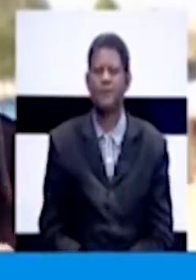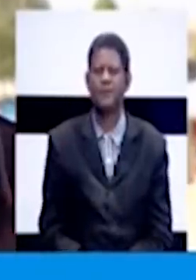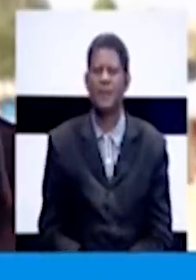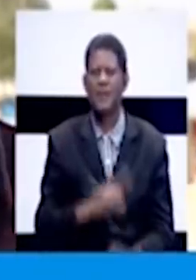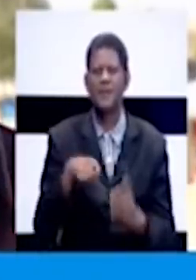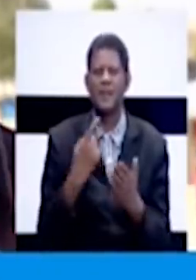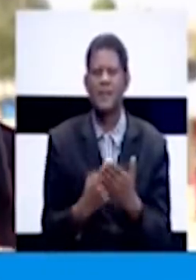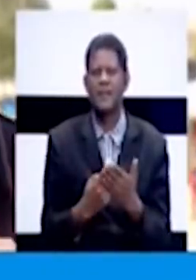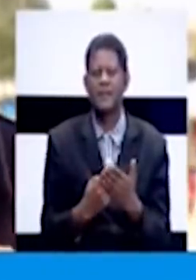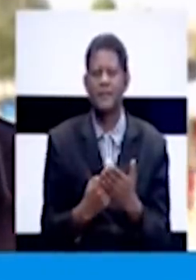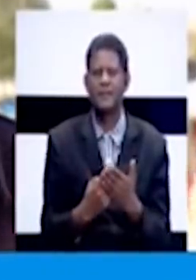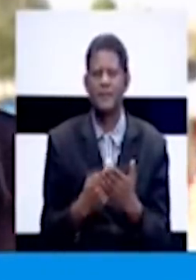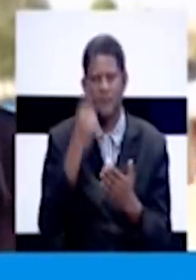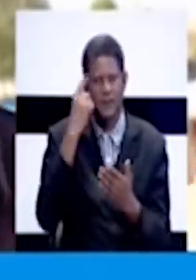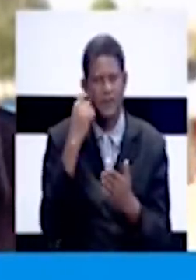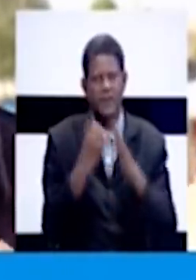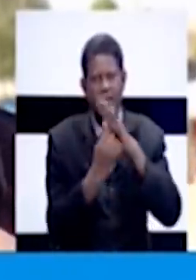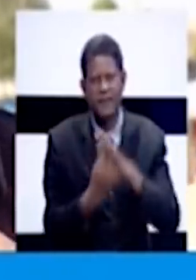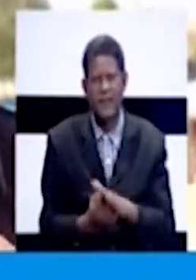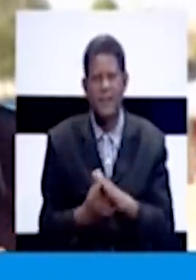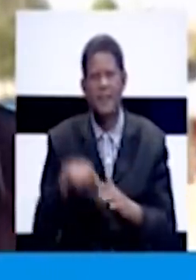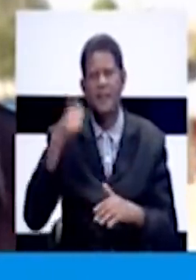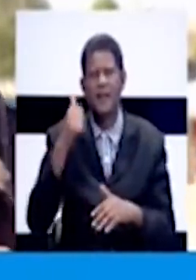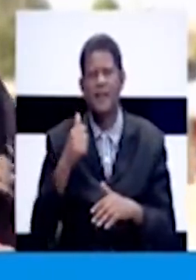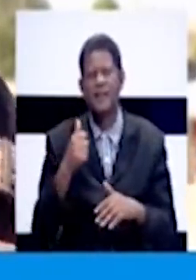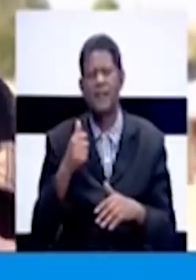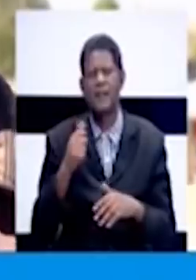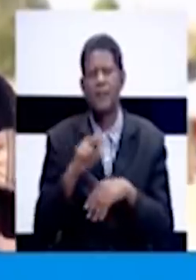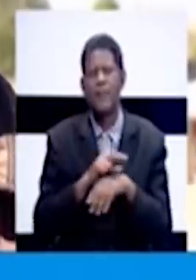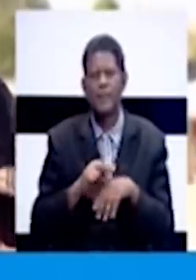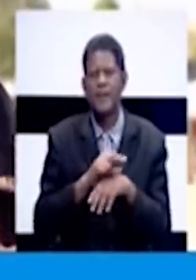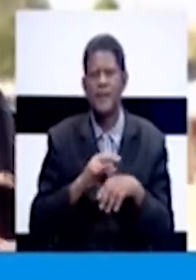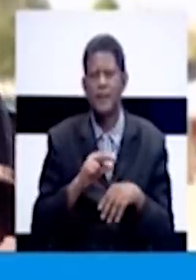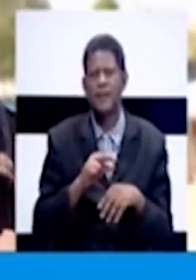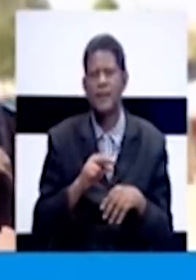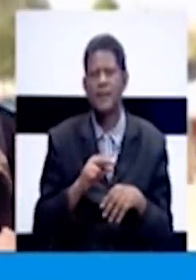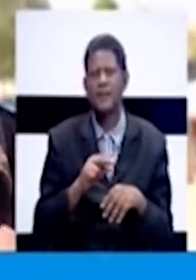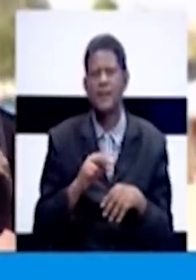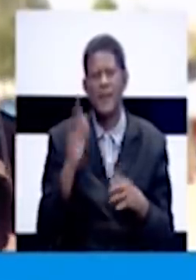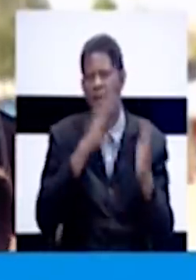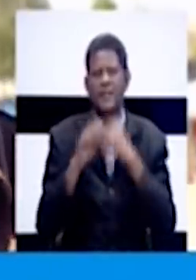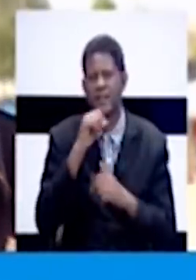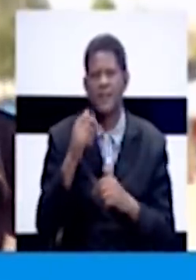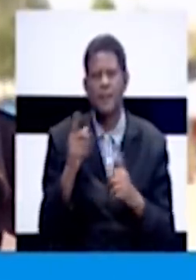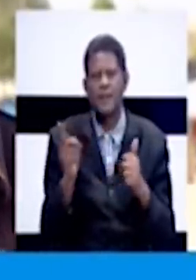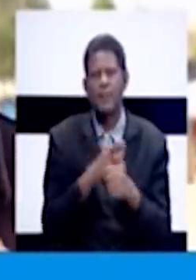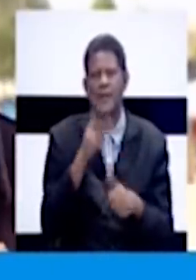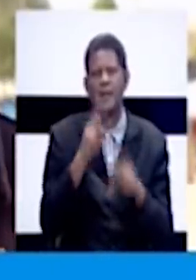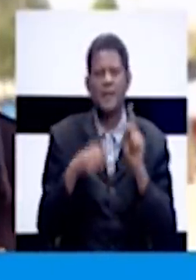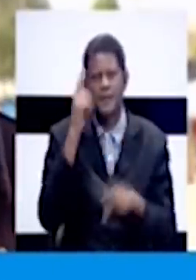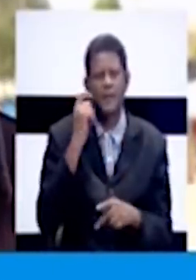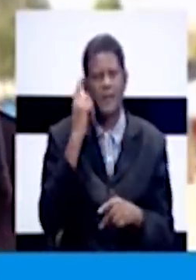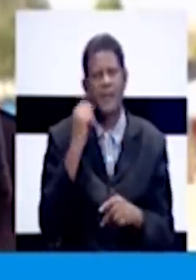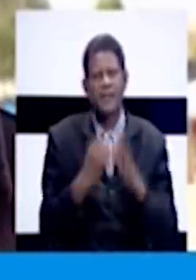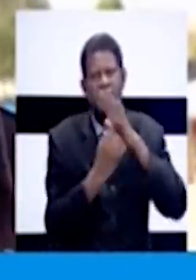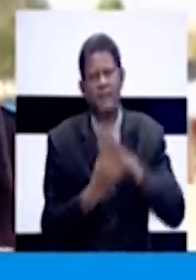ስለዚ ትግራዋይ ጨፍሊእካ ካሊእ ብሄር ብሄራት ኣየፀግም ኣለይ ቅድሚያ ግን ህዝቢ ትግራይ